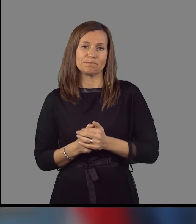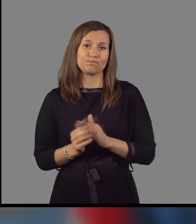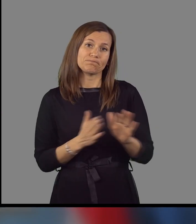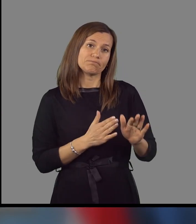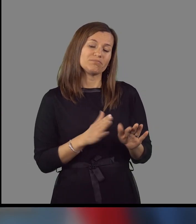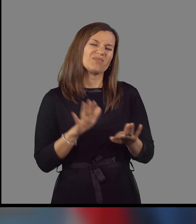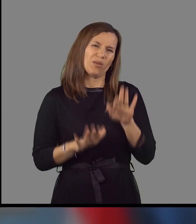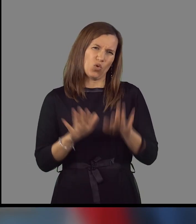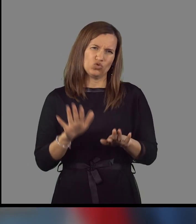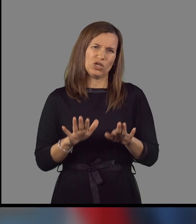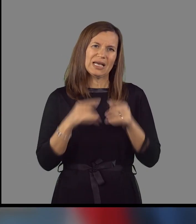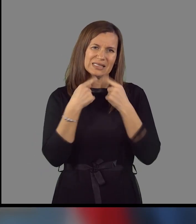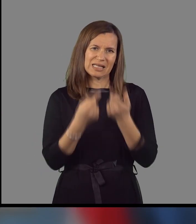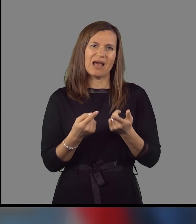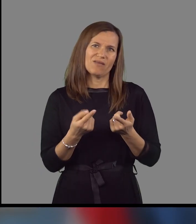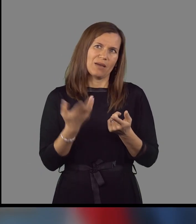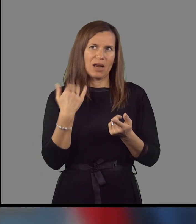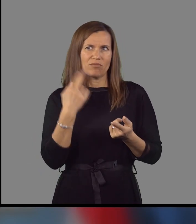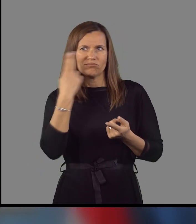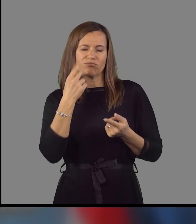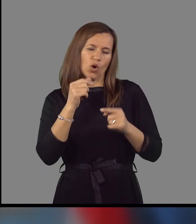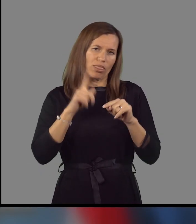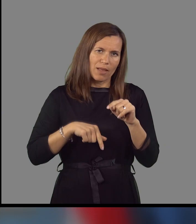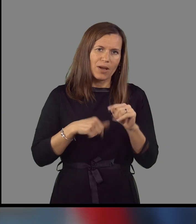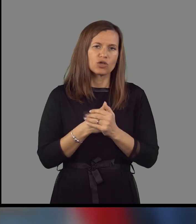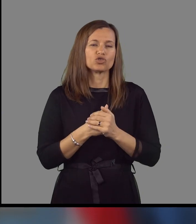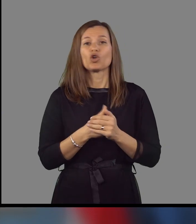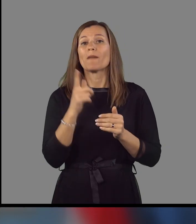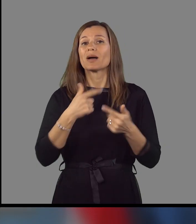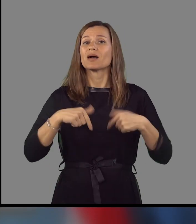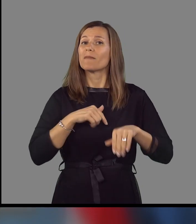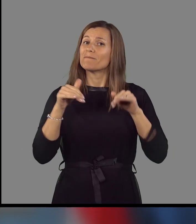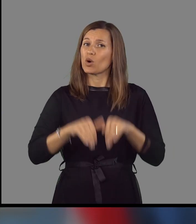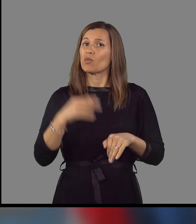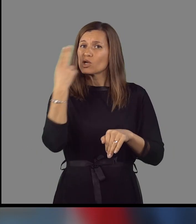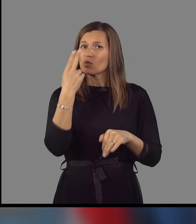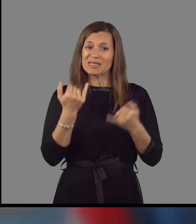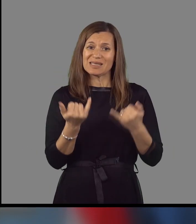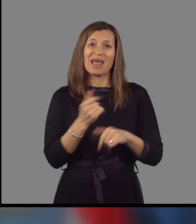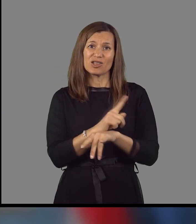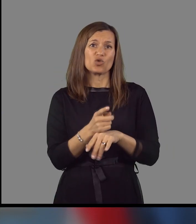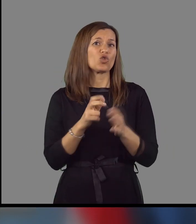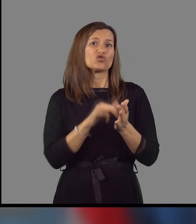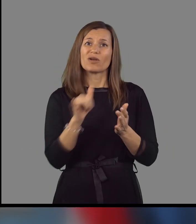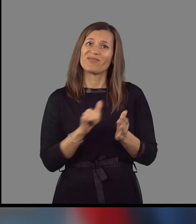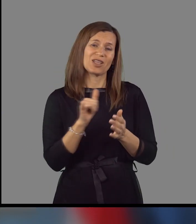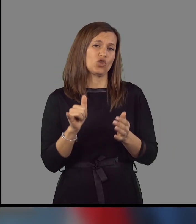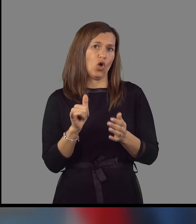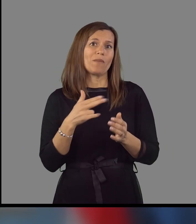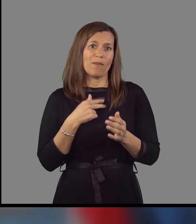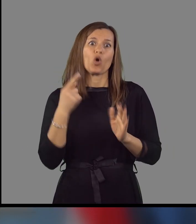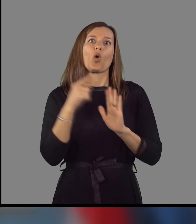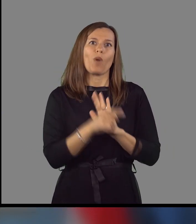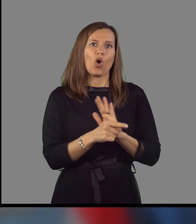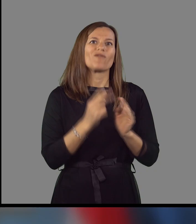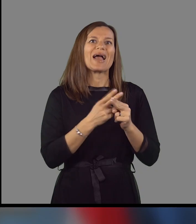Glede, mogoče je bila izjava razumljena malo narobe, vsekakor moramo razumeti to, da smo trenutno še zmeraj